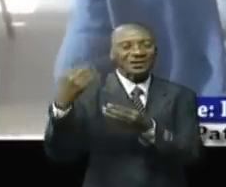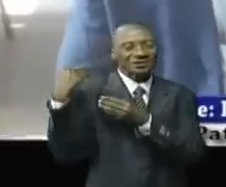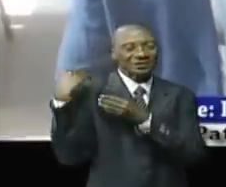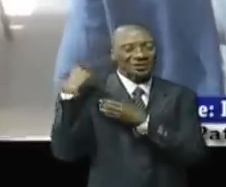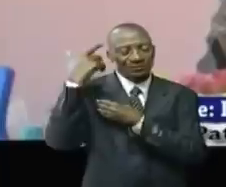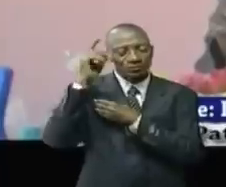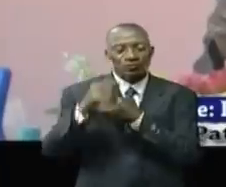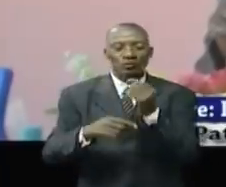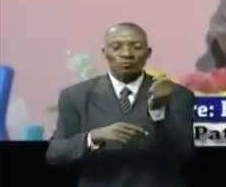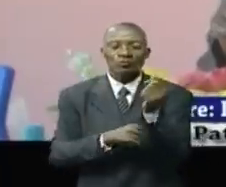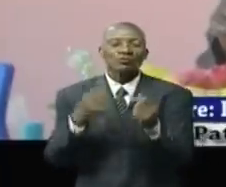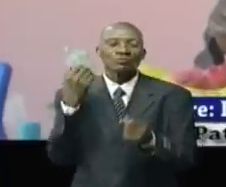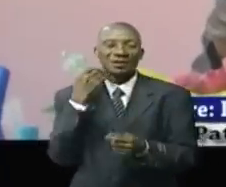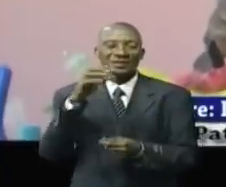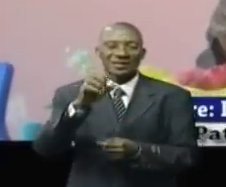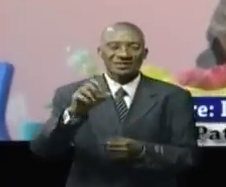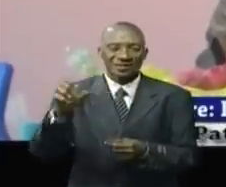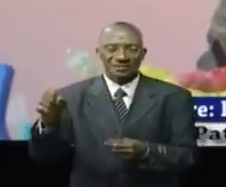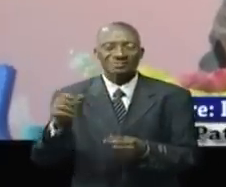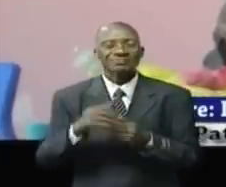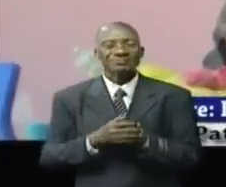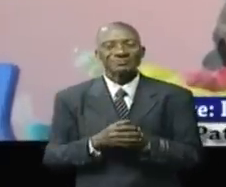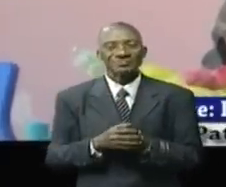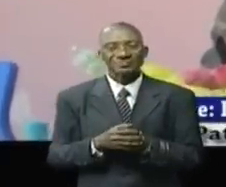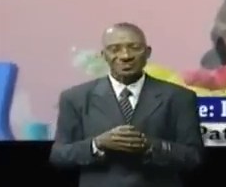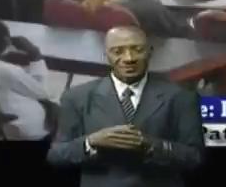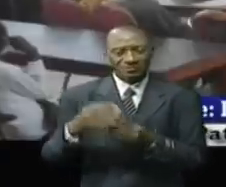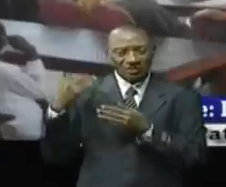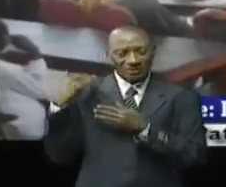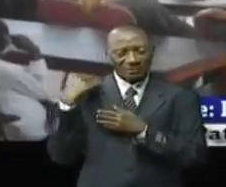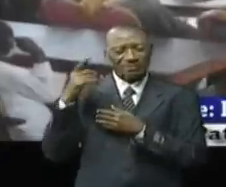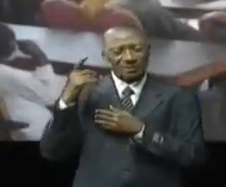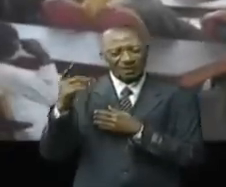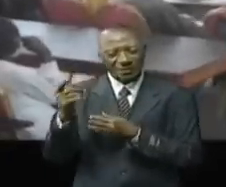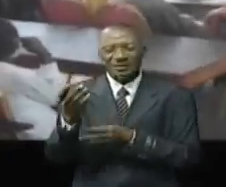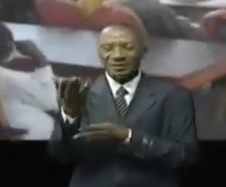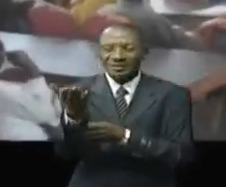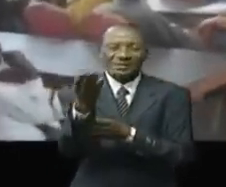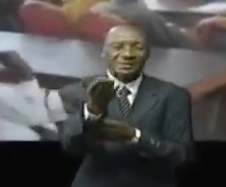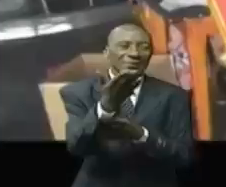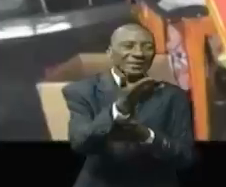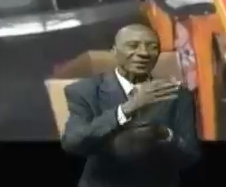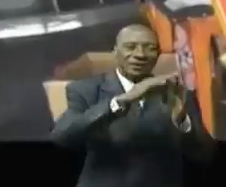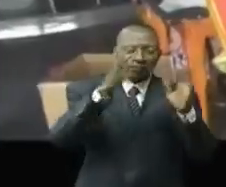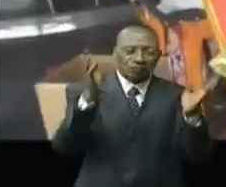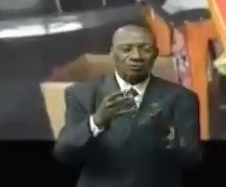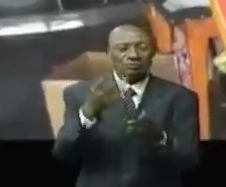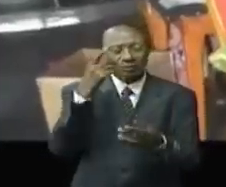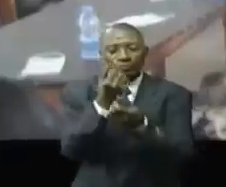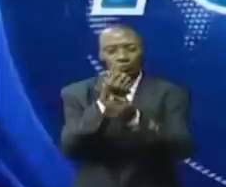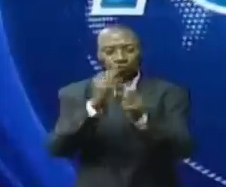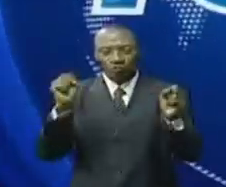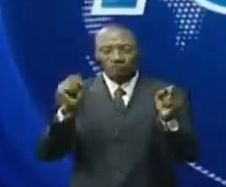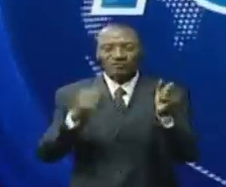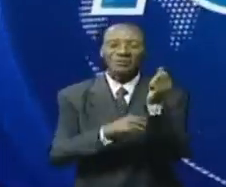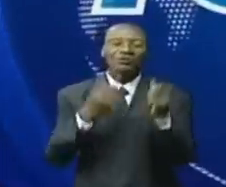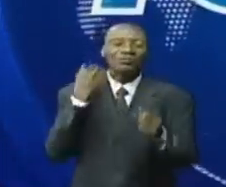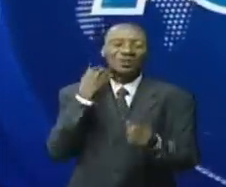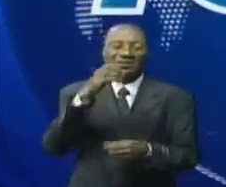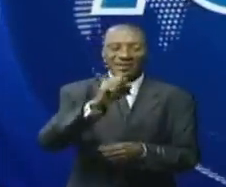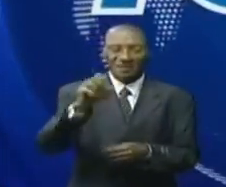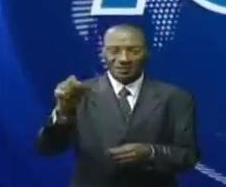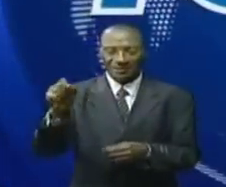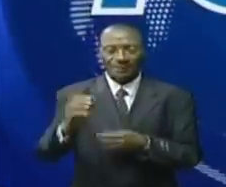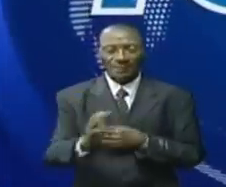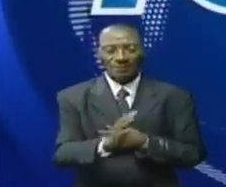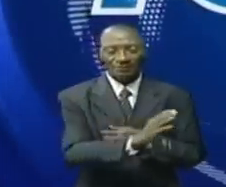santé ad intérim, Kayembe Janongo, a appelé tout le monde à l'union pour sauver des vies humaines. Les